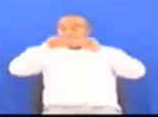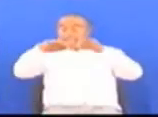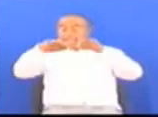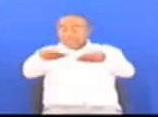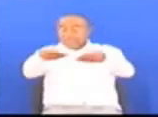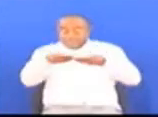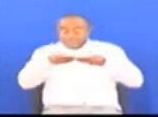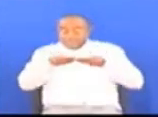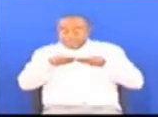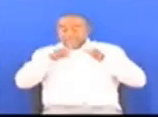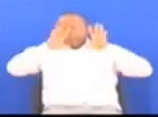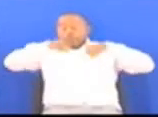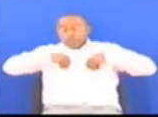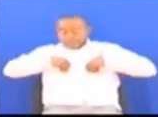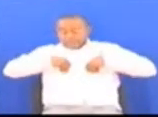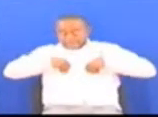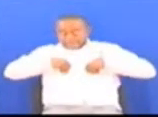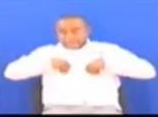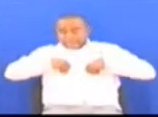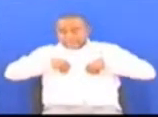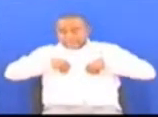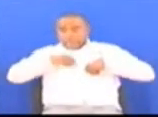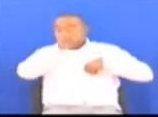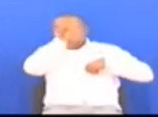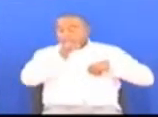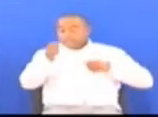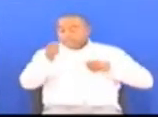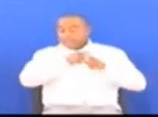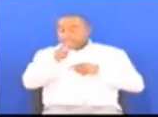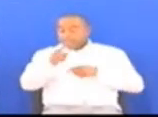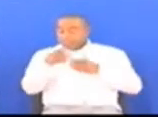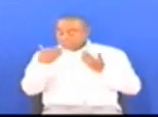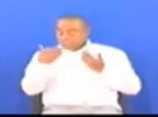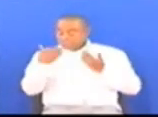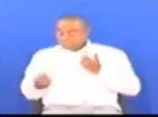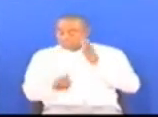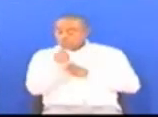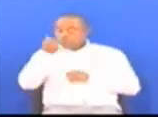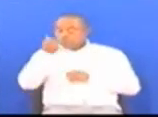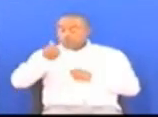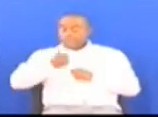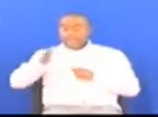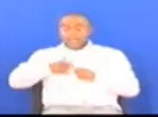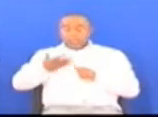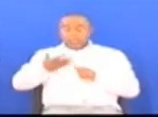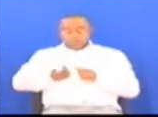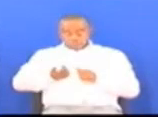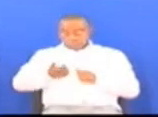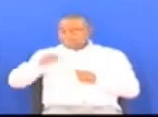yote miwili taarifa alionipa dada yangu Stella Manyanya.